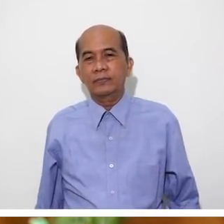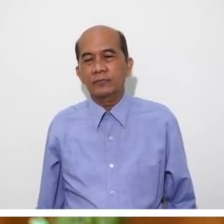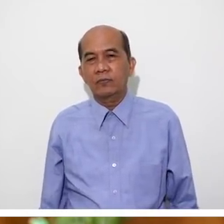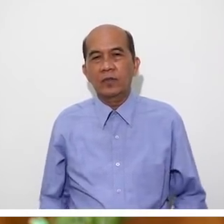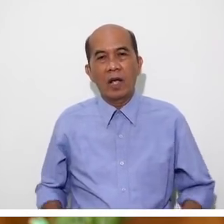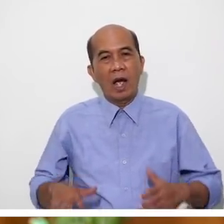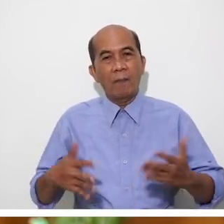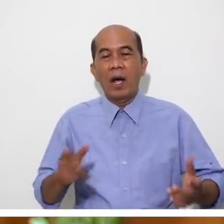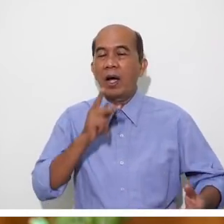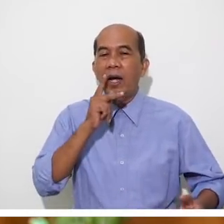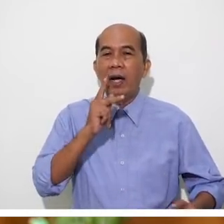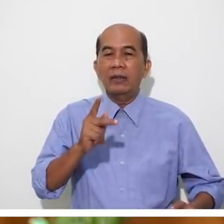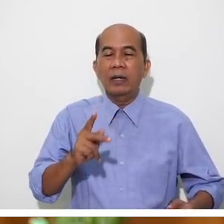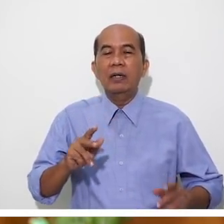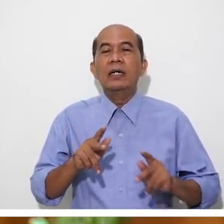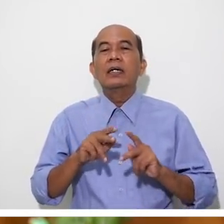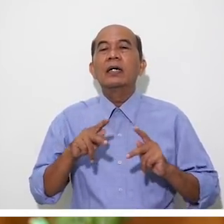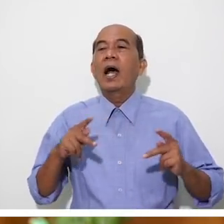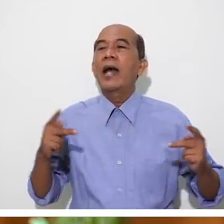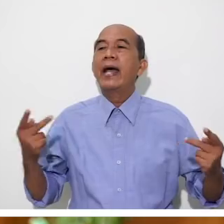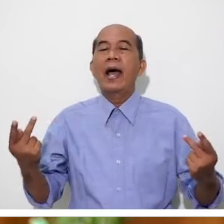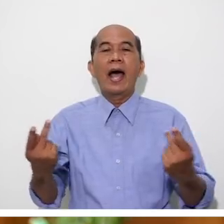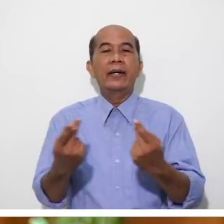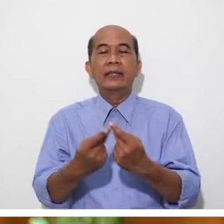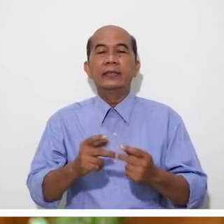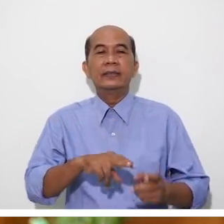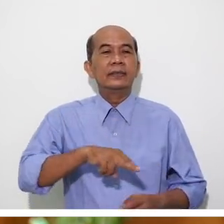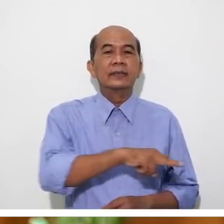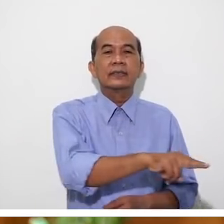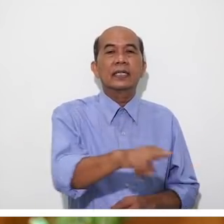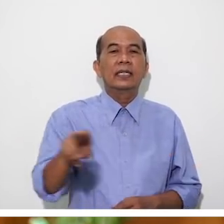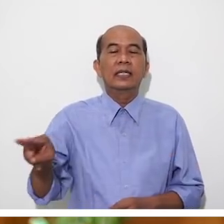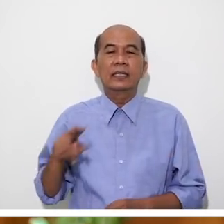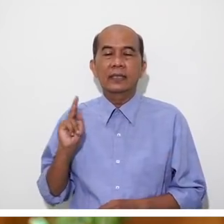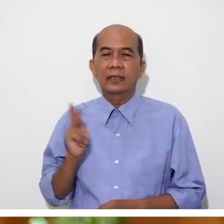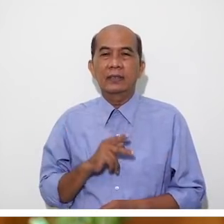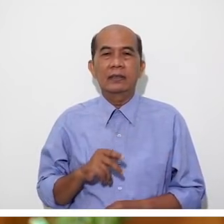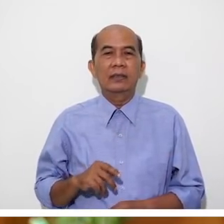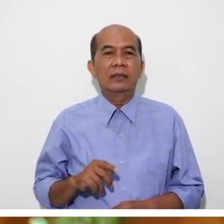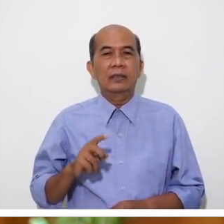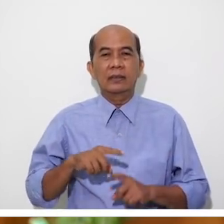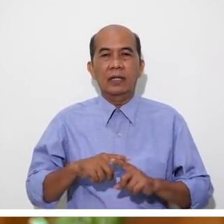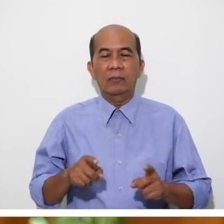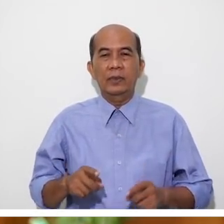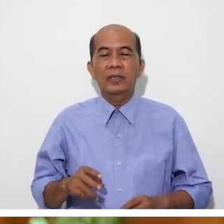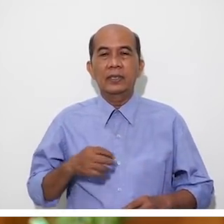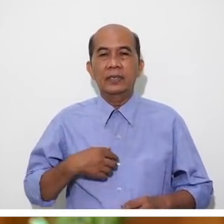Oleh apa kata keadaan yang ada di sekitar kita. Tapi kita dikendalikan oleh Tuhan yang